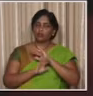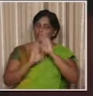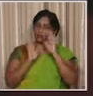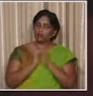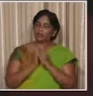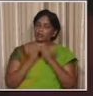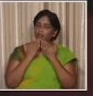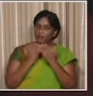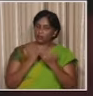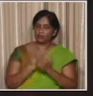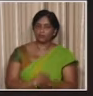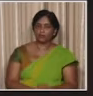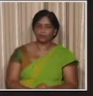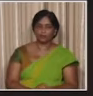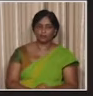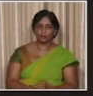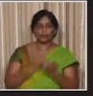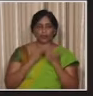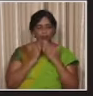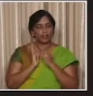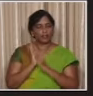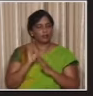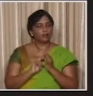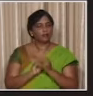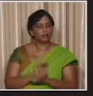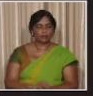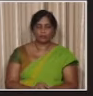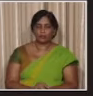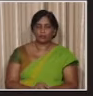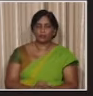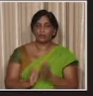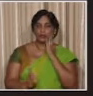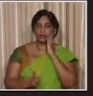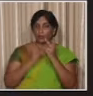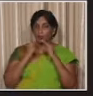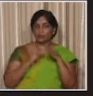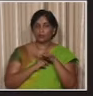දිනාටම ස්තුතියි. කොමිස්තුති ඇමතුමා, සංචාරක හා ඉඩංග අමාත්‍යාංශ